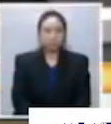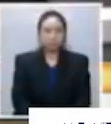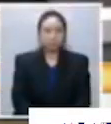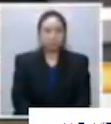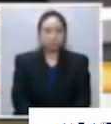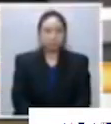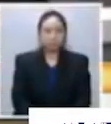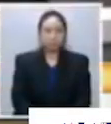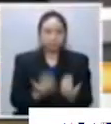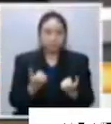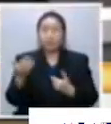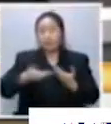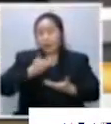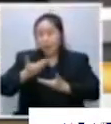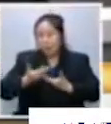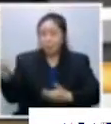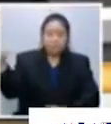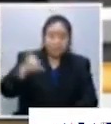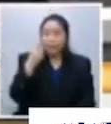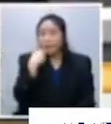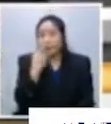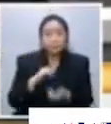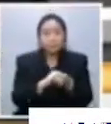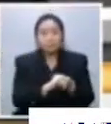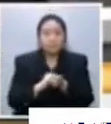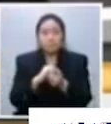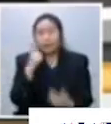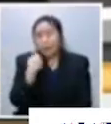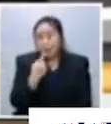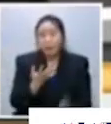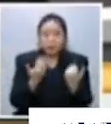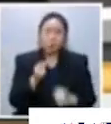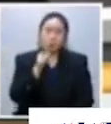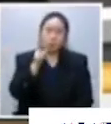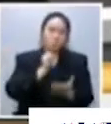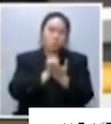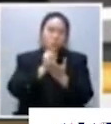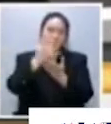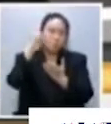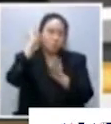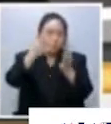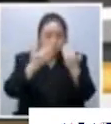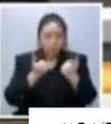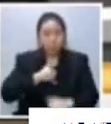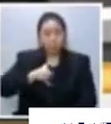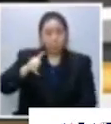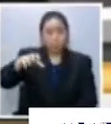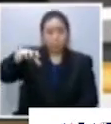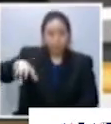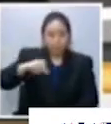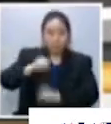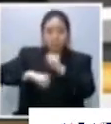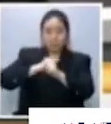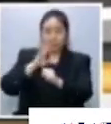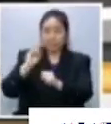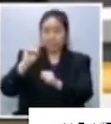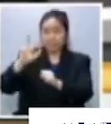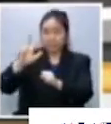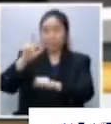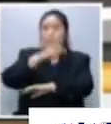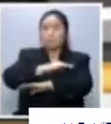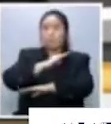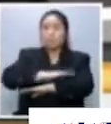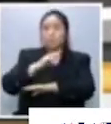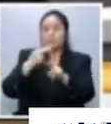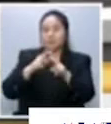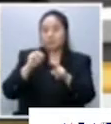องเนี่ยไม่รู้ที่ถูกที่ควรวันนี้เนี่ยผมไปงานวันครบรอบ43ปีมติชนมามีคำพูด